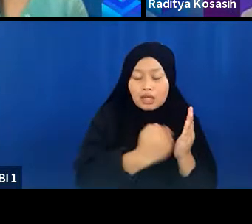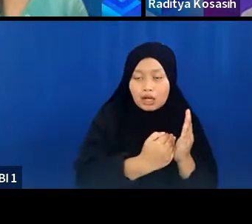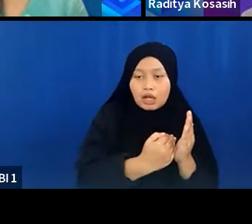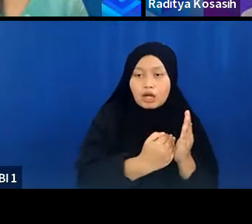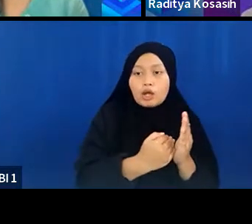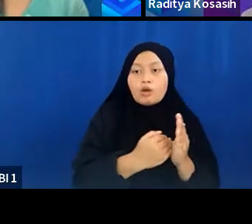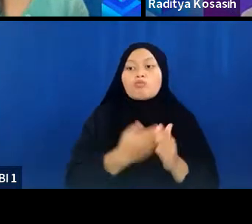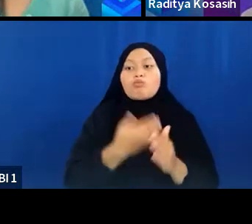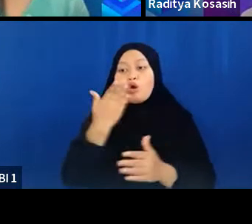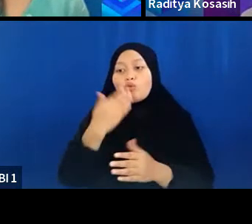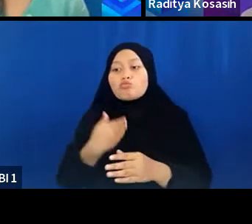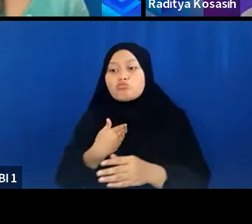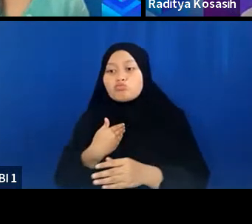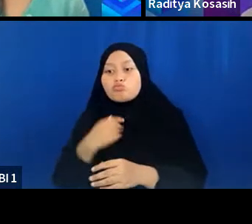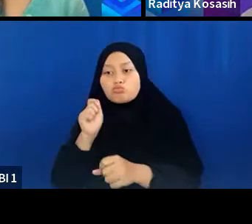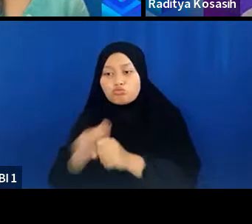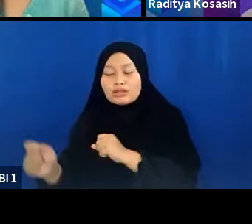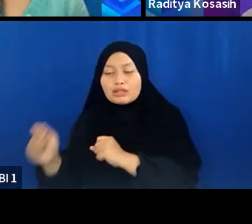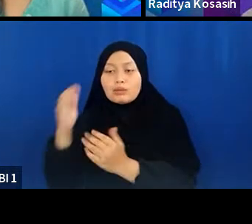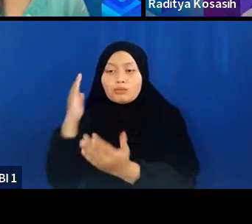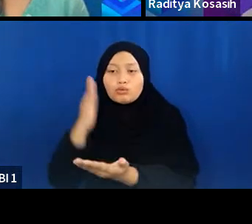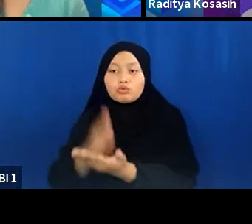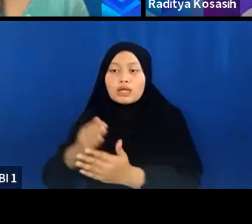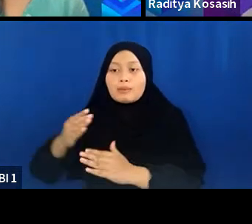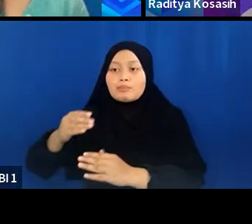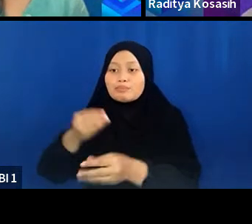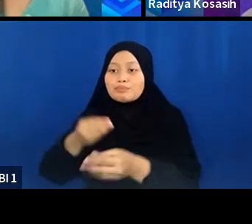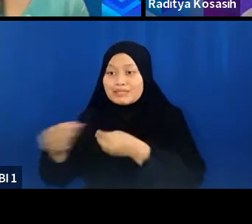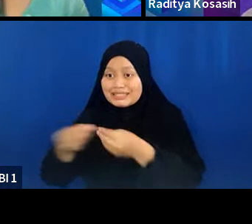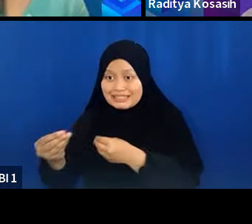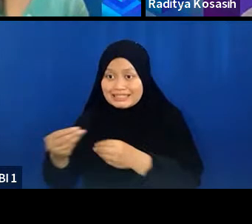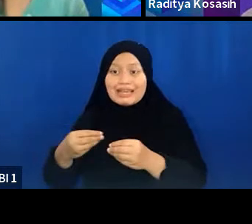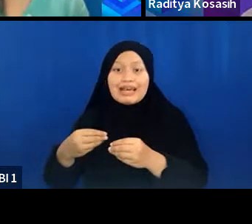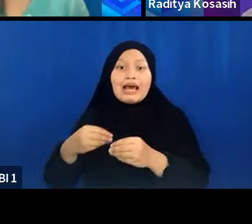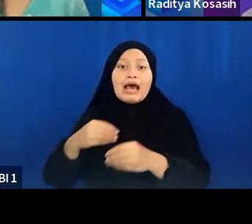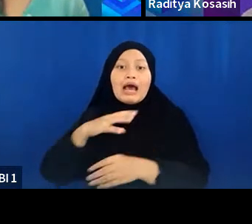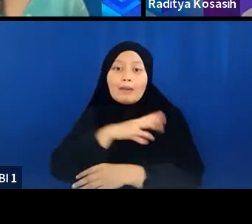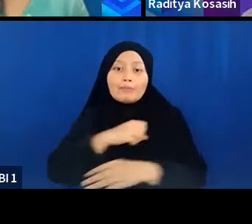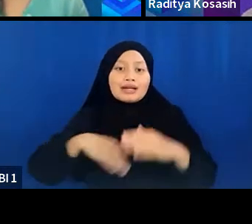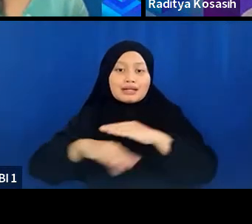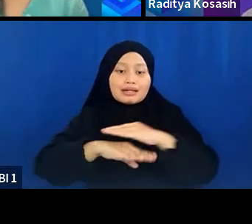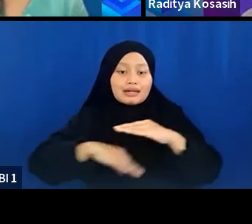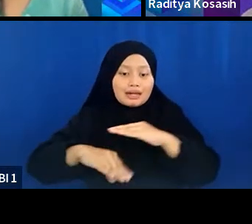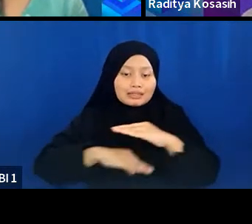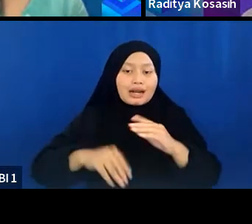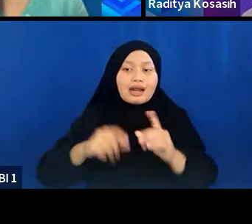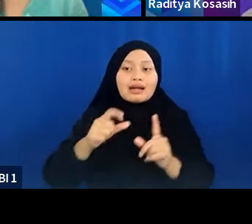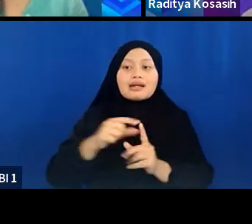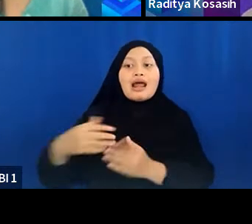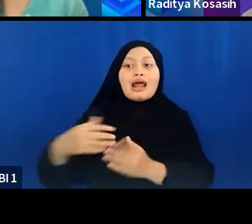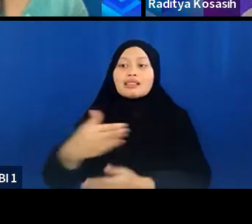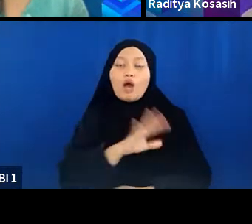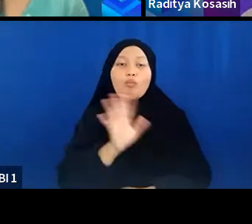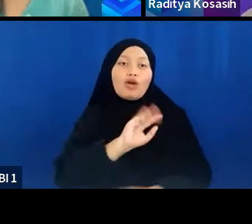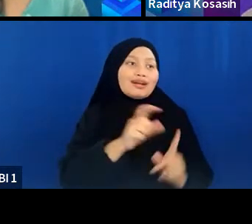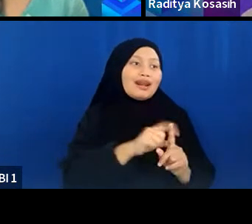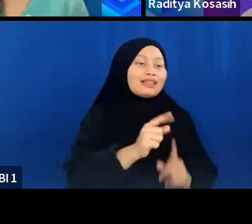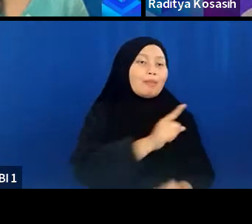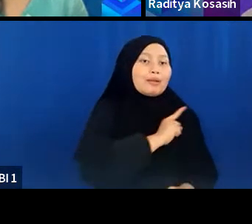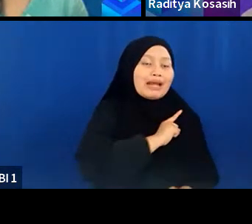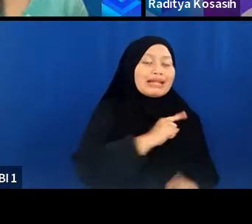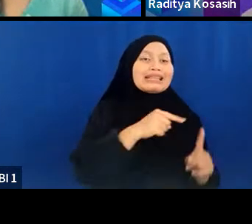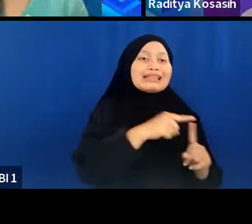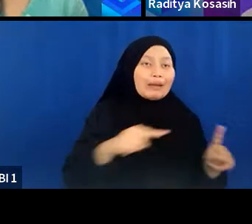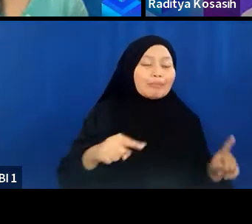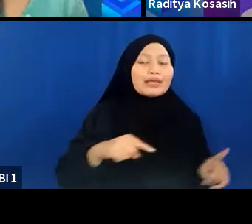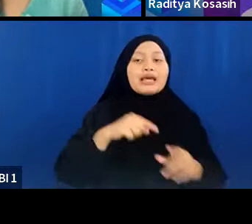itu berdasarkan data bukan tetapi beradu data-data itu memang ditanya cita-cita dari aktivitas